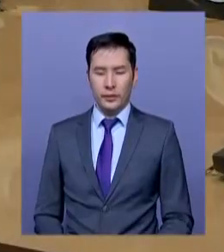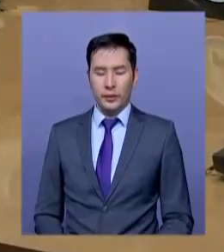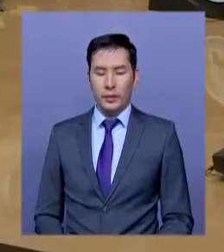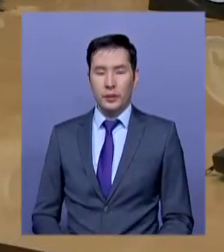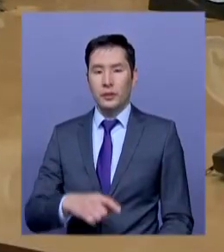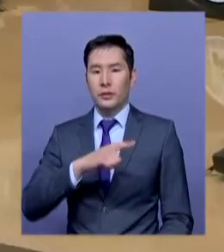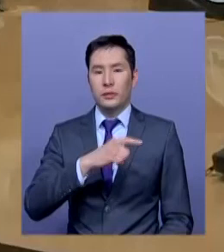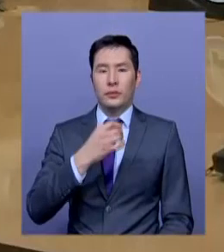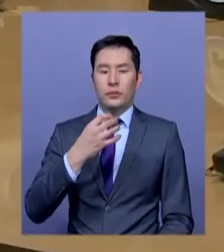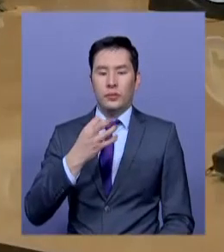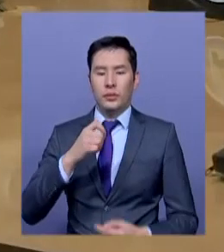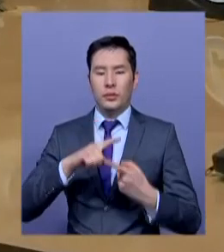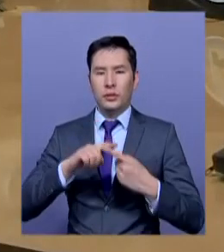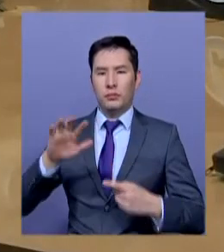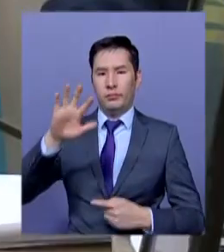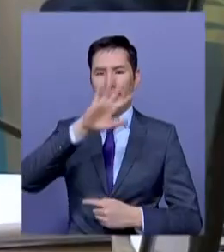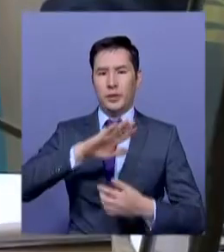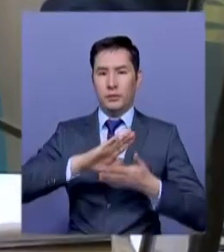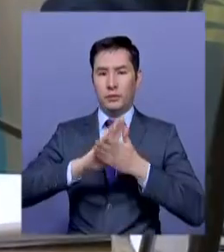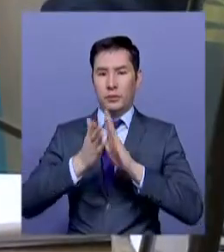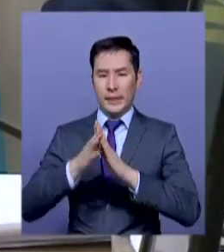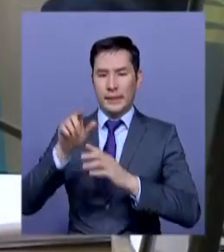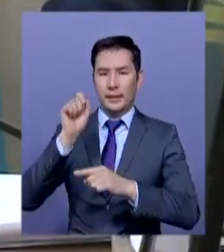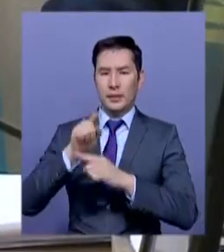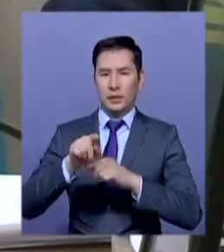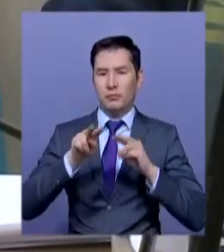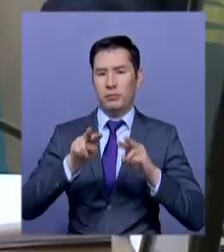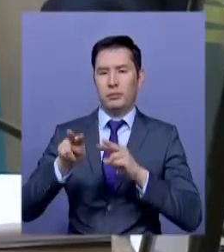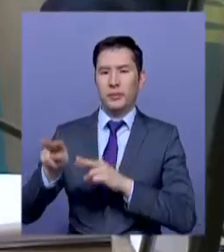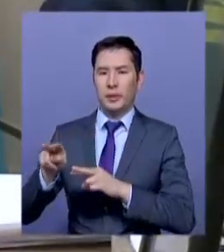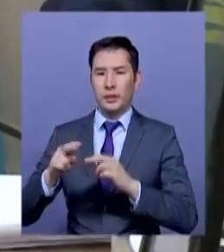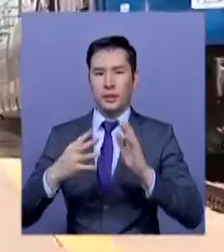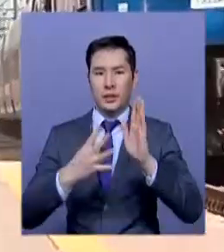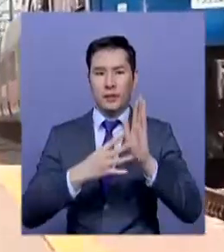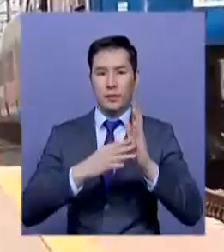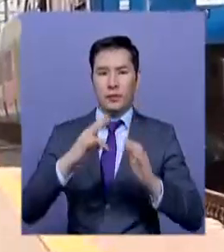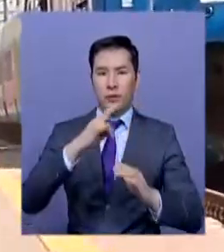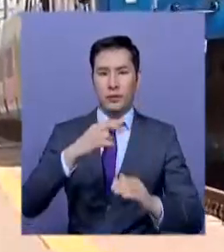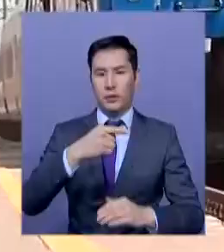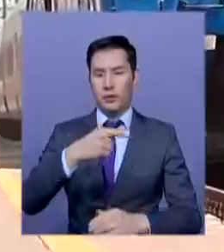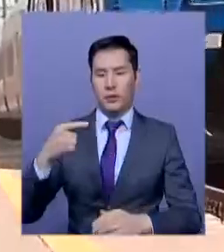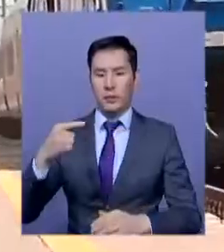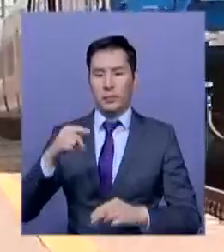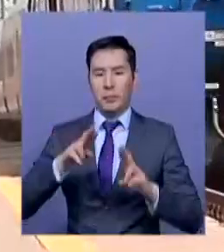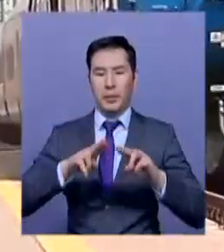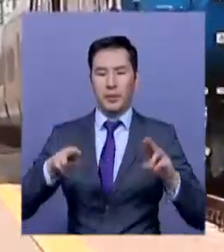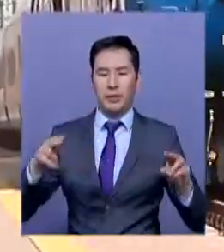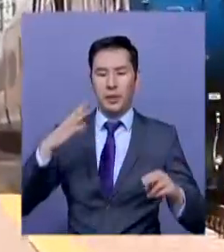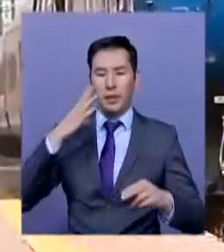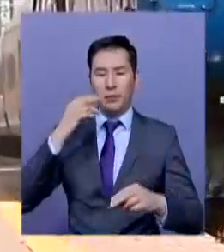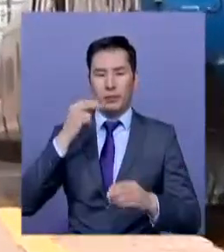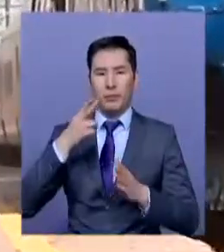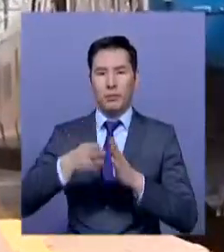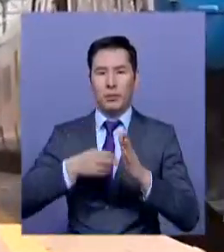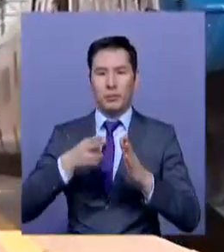Ералы Тоғжанов өңірдегі жағдайды бақылауда ұстауды тапсырды. Осыған орай 9-шы қарашадан бастап Петропавл-Алматы бағытындағы пойыздар саны